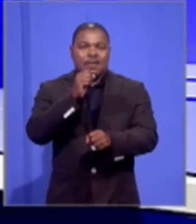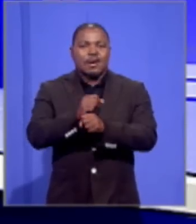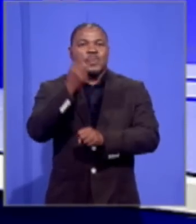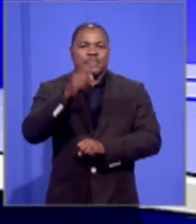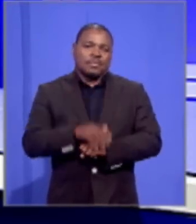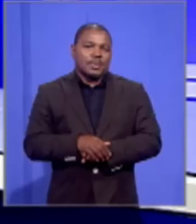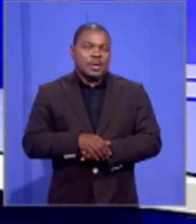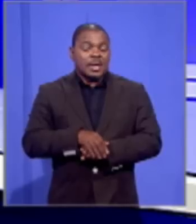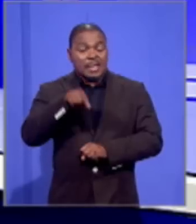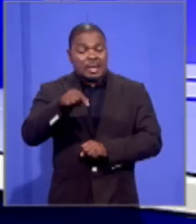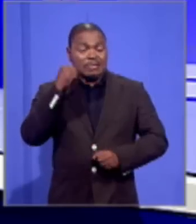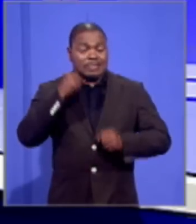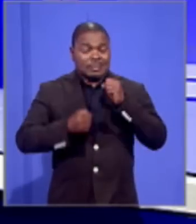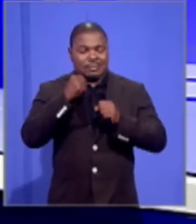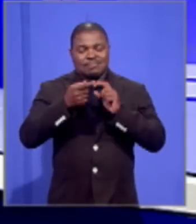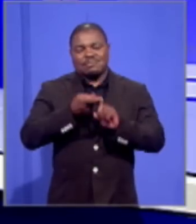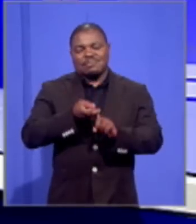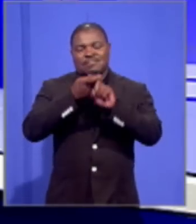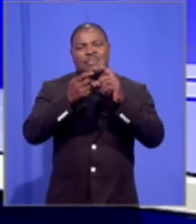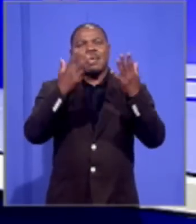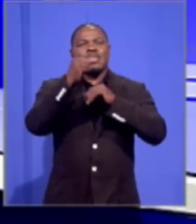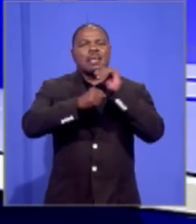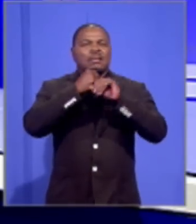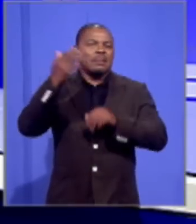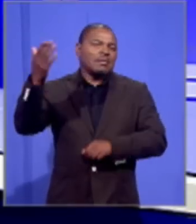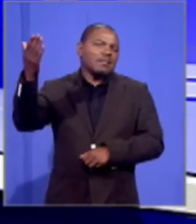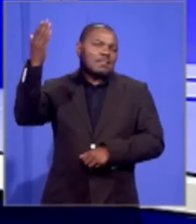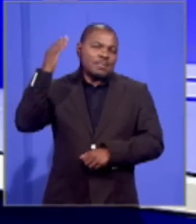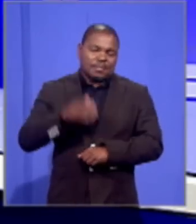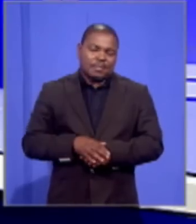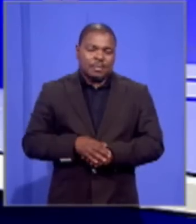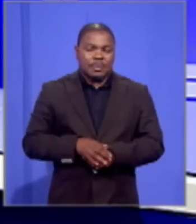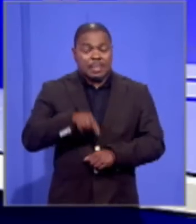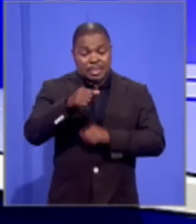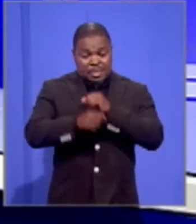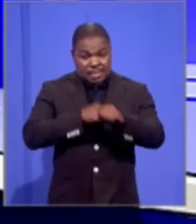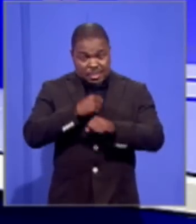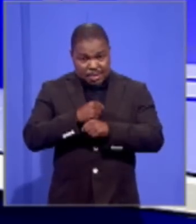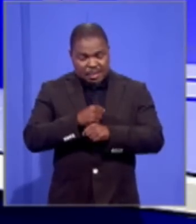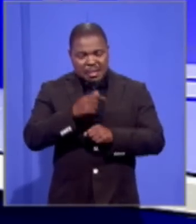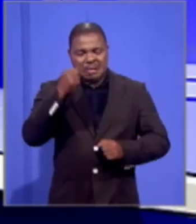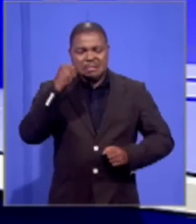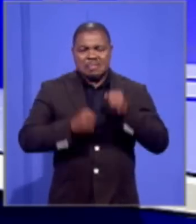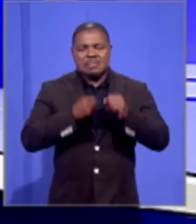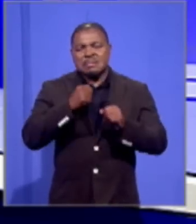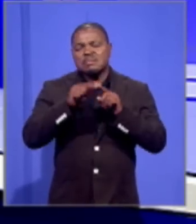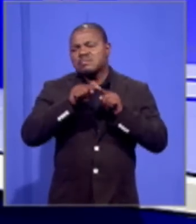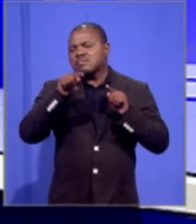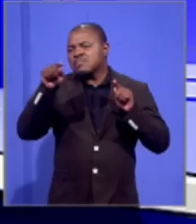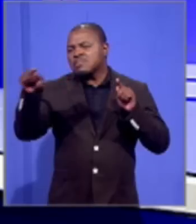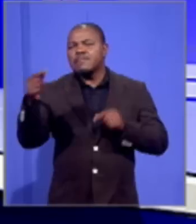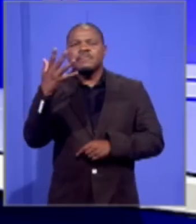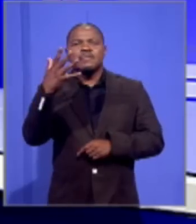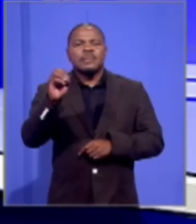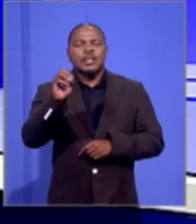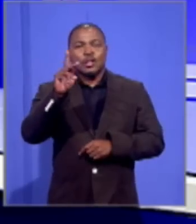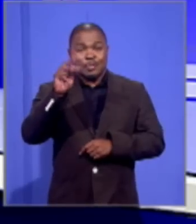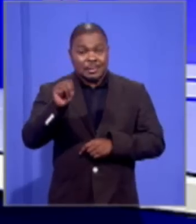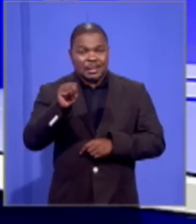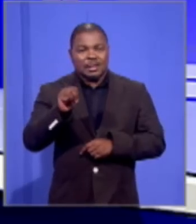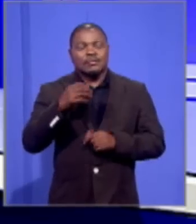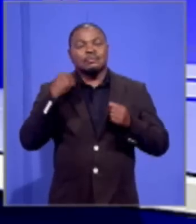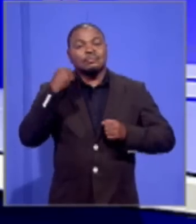Gauteng morago ga mengwaga e seswai le sesaba gona. Lebelo la mongwaga la dikilomitara tše 50 le tla